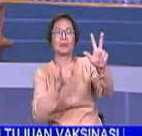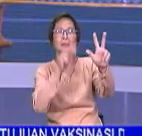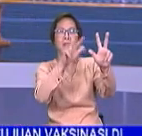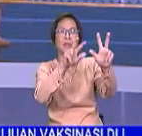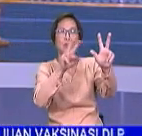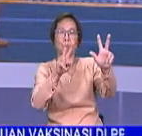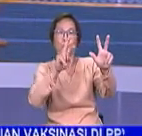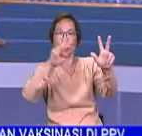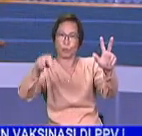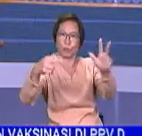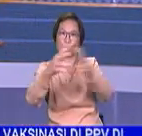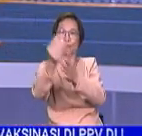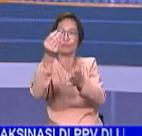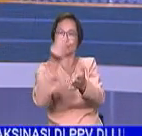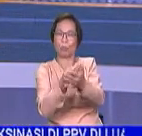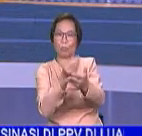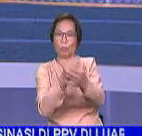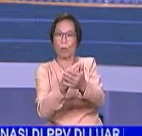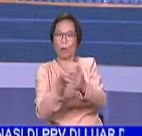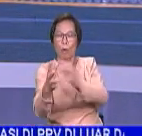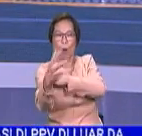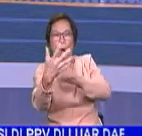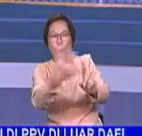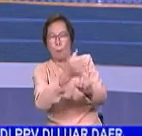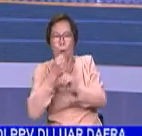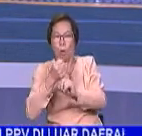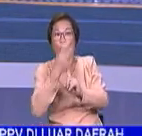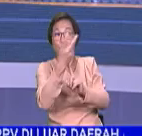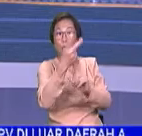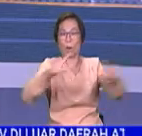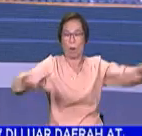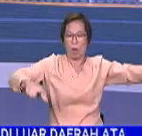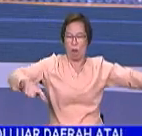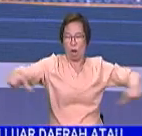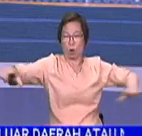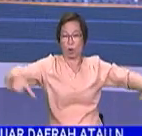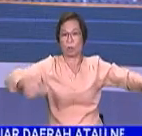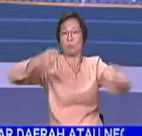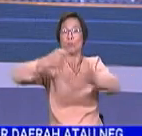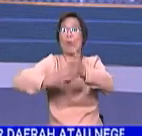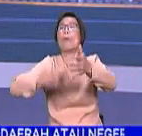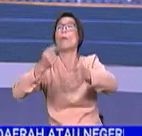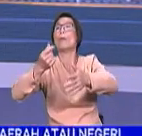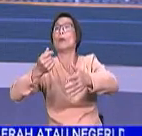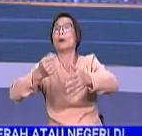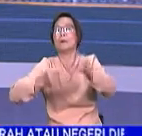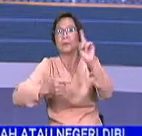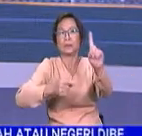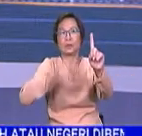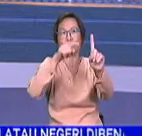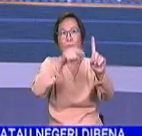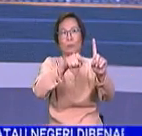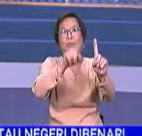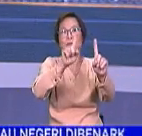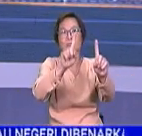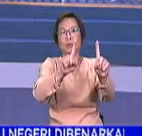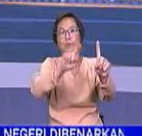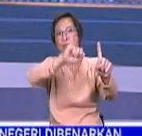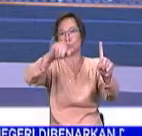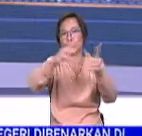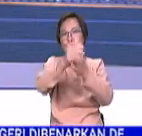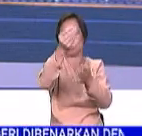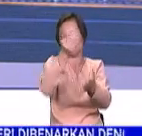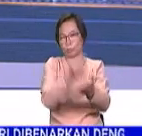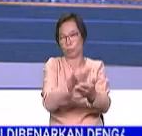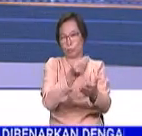332 ribu Ringgit rampasan termasuk dua buah Lori ini melibatkan nilai Cukai berjumlah lebih satu puluhan satu